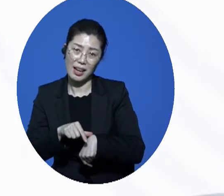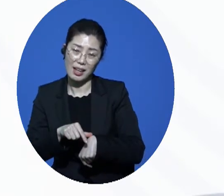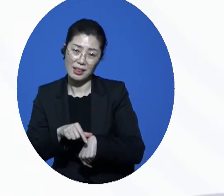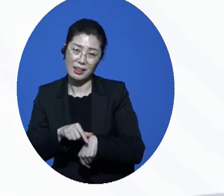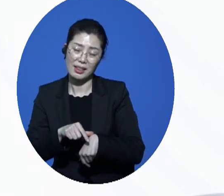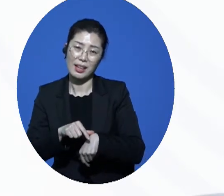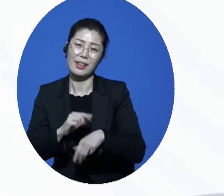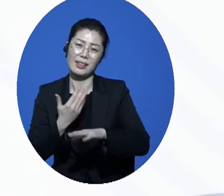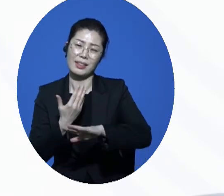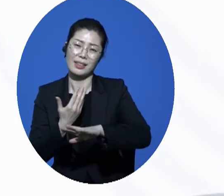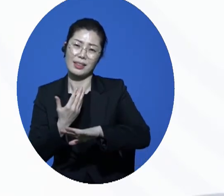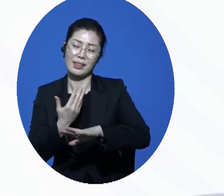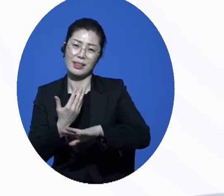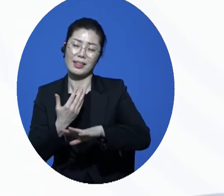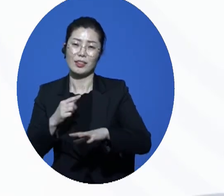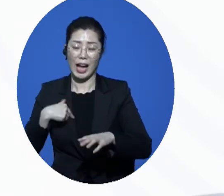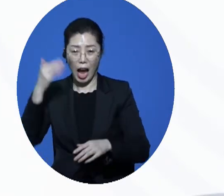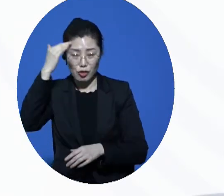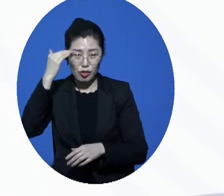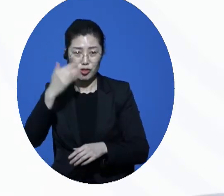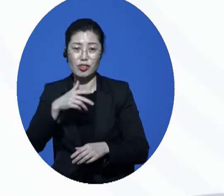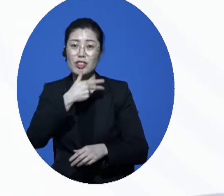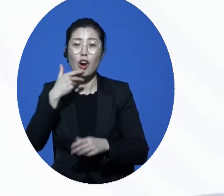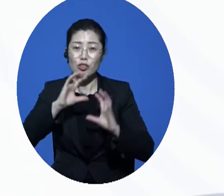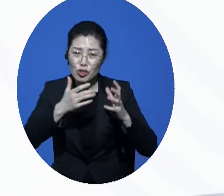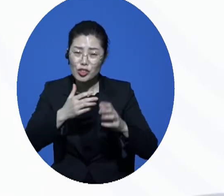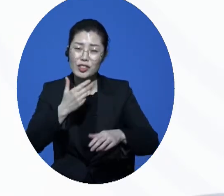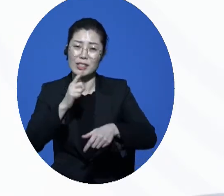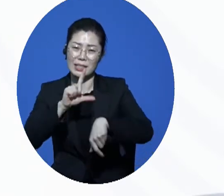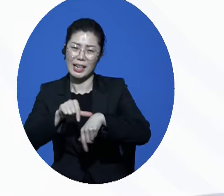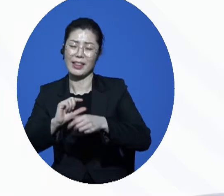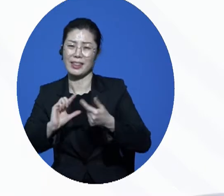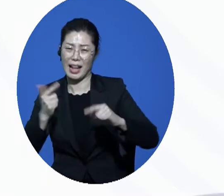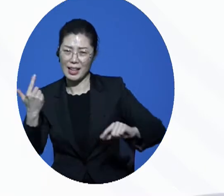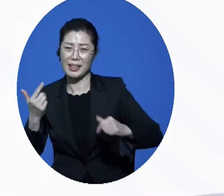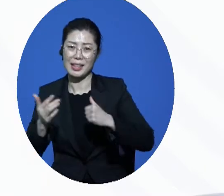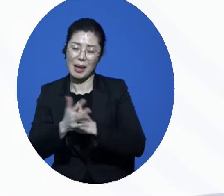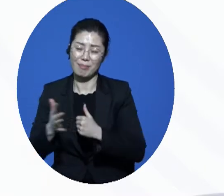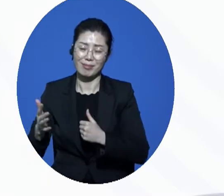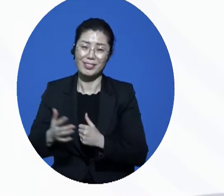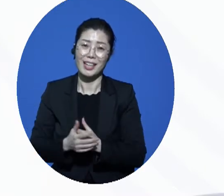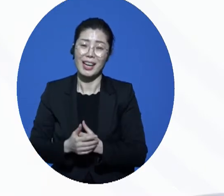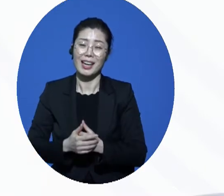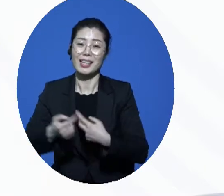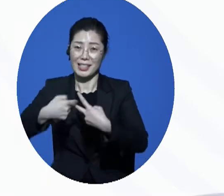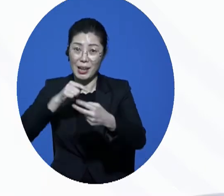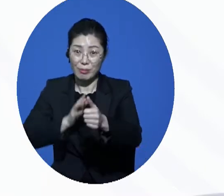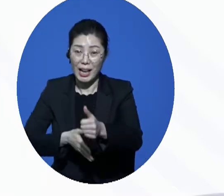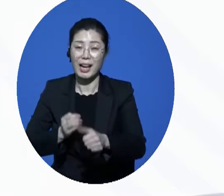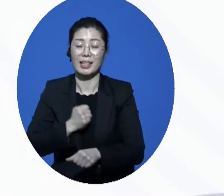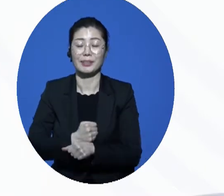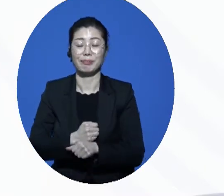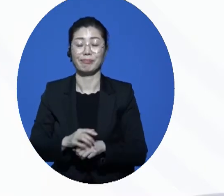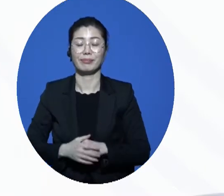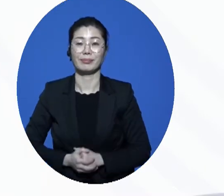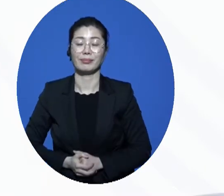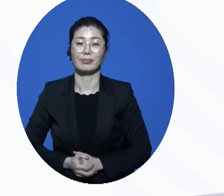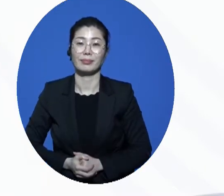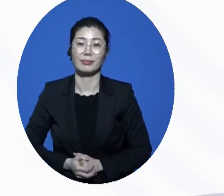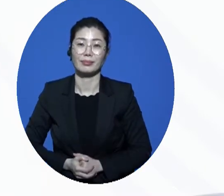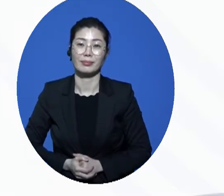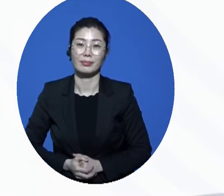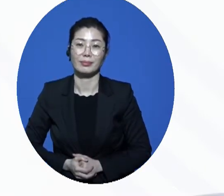수도 있겠는데 양해 부탁드립니다. 오늘 함께하게 되어서 매우 기쁘게 생각합니다. 저는